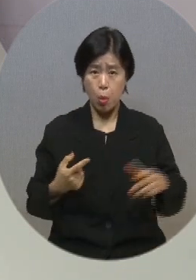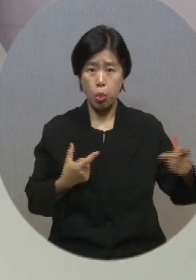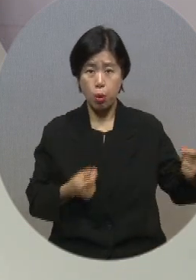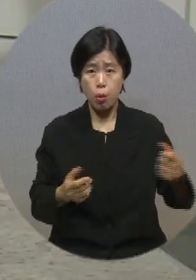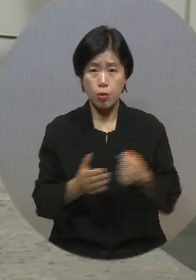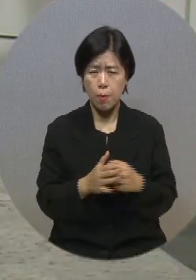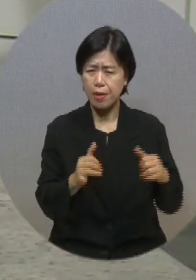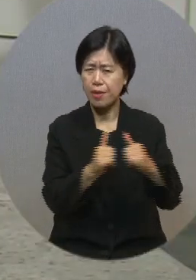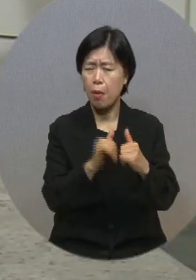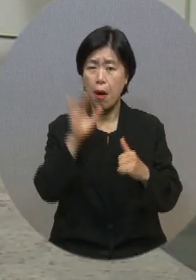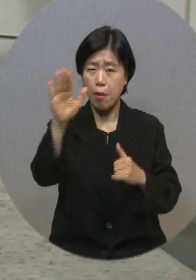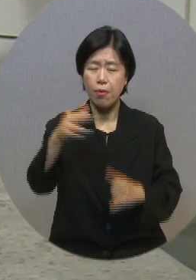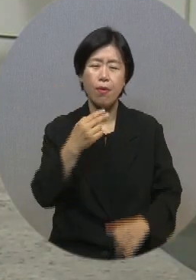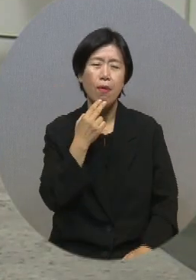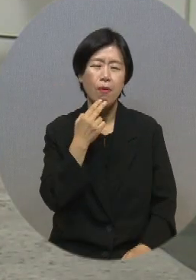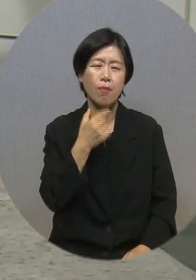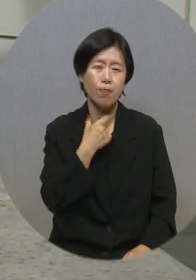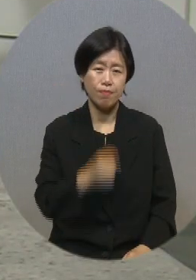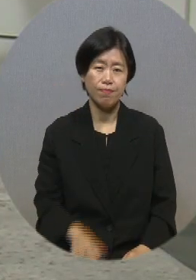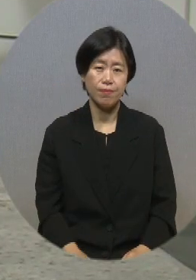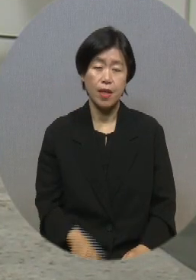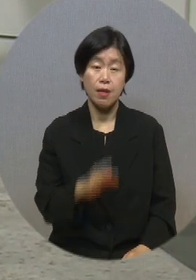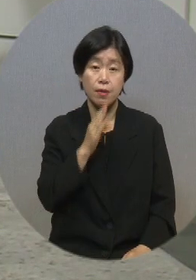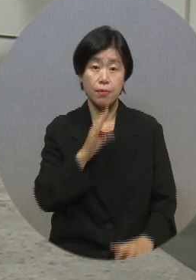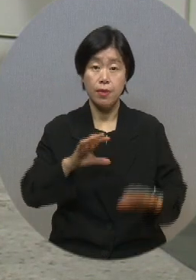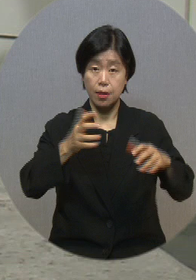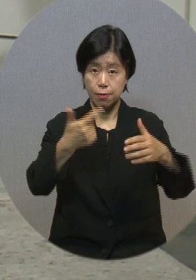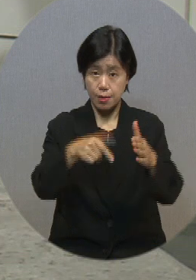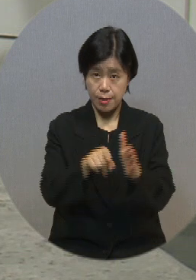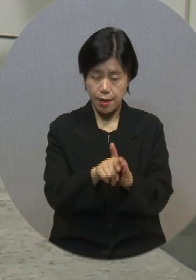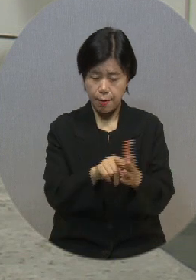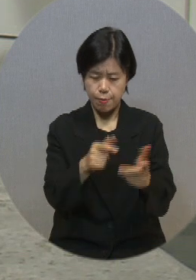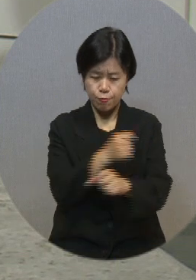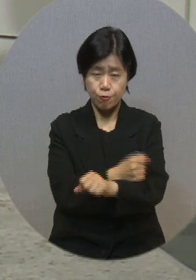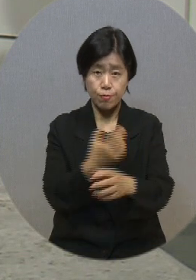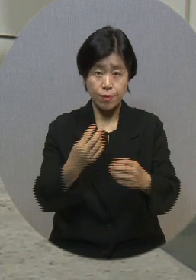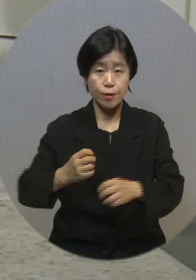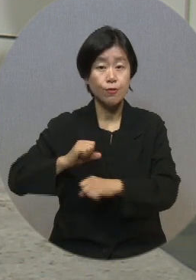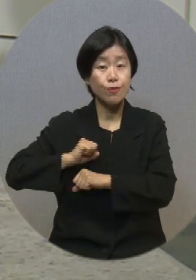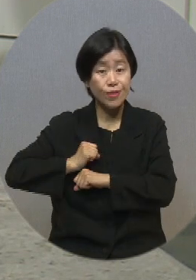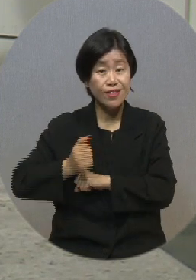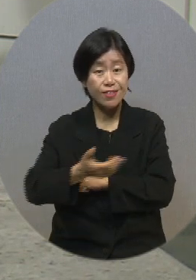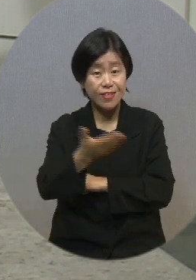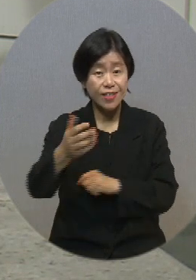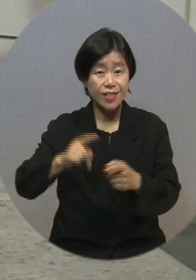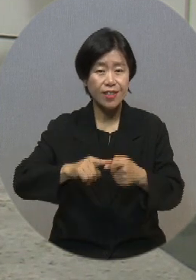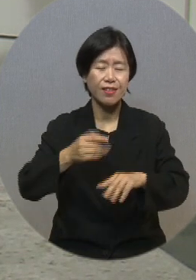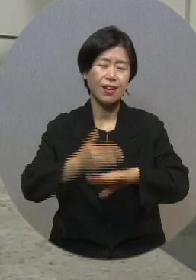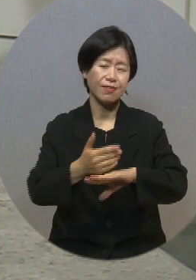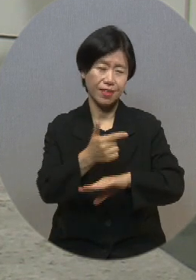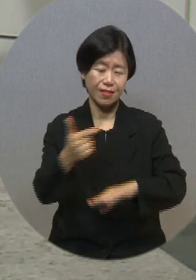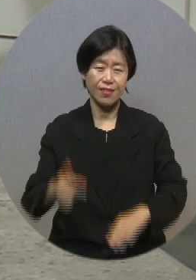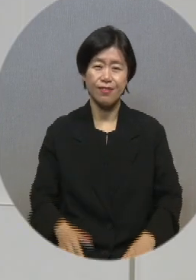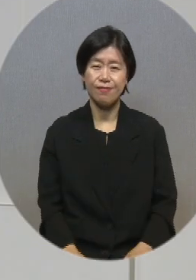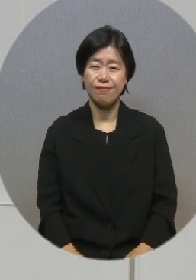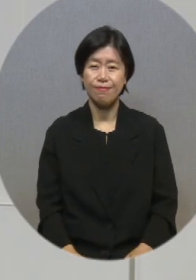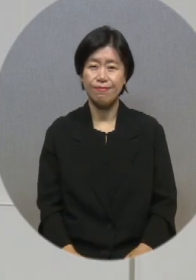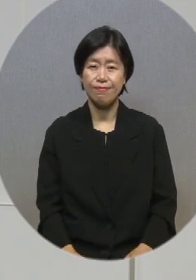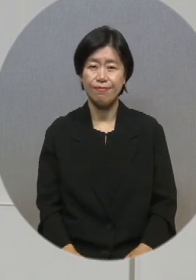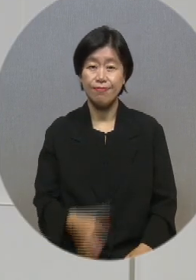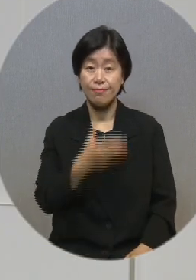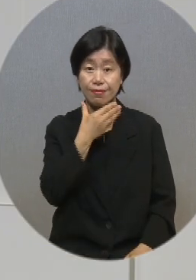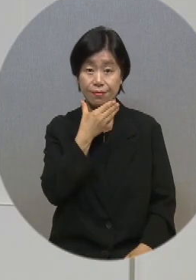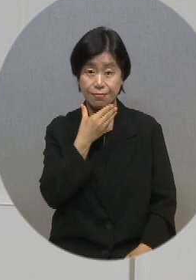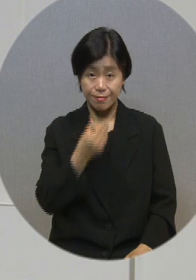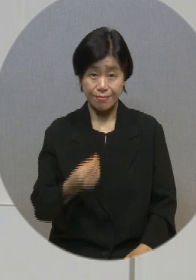하게 됩니다. 정말 나라를 지켜주시는 군인 아저씨들에게 더욱더 감사한 그런 마음이 듭니다. 네. 네.